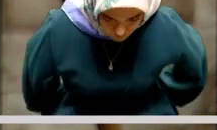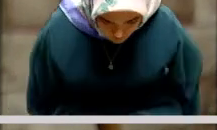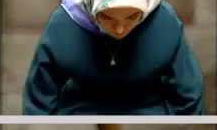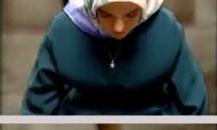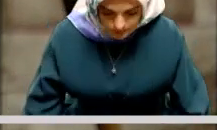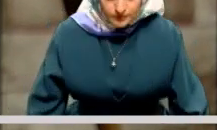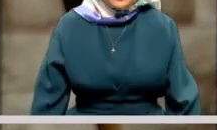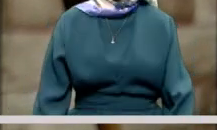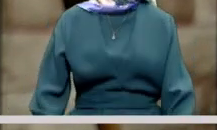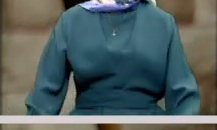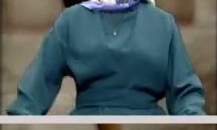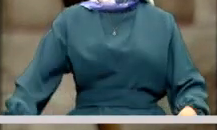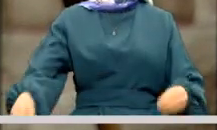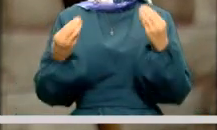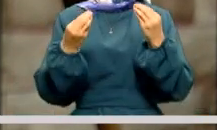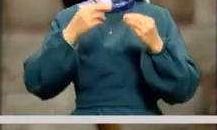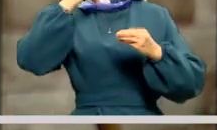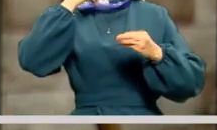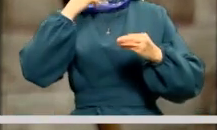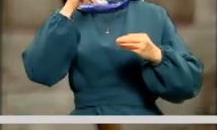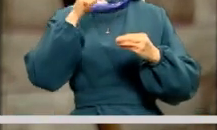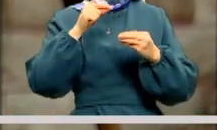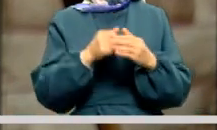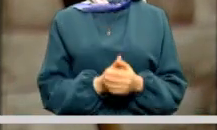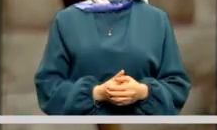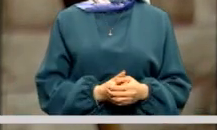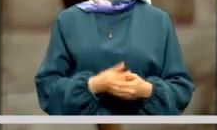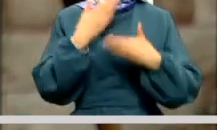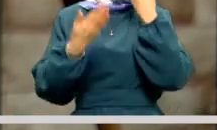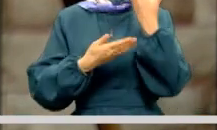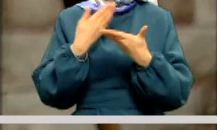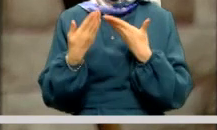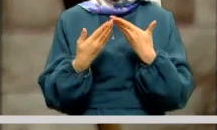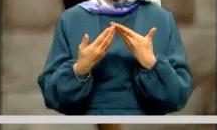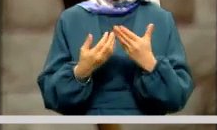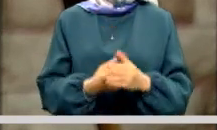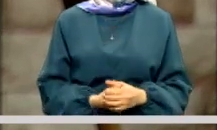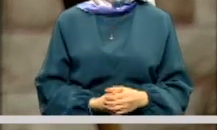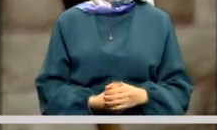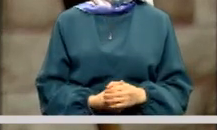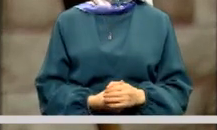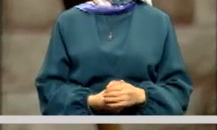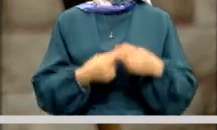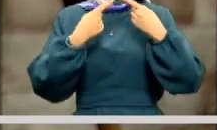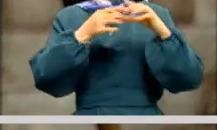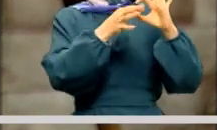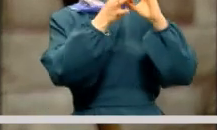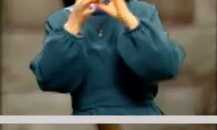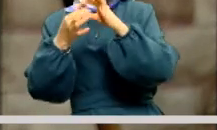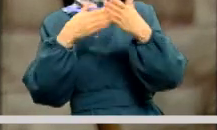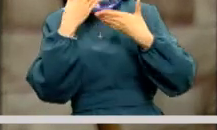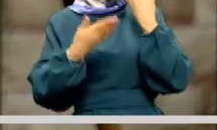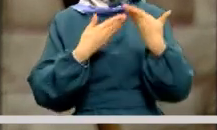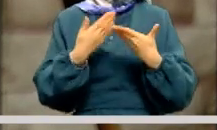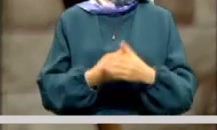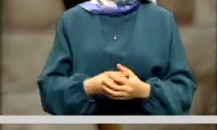Aslında ahlaki Hamide övülmüş ahlak vesaire şeklinde ifade edilen farklı cümlelerle tanımlanan